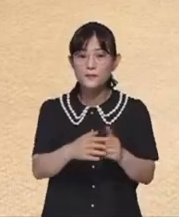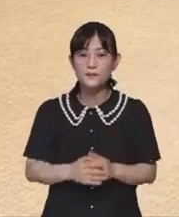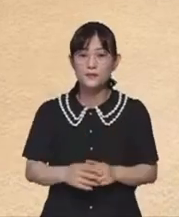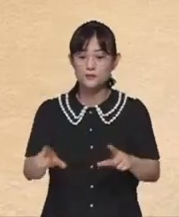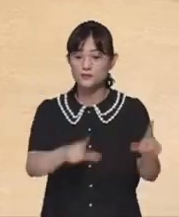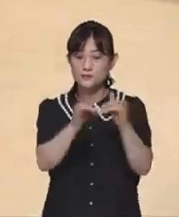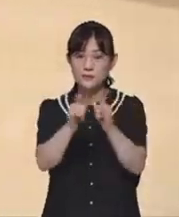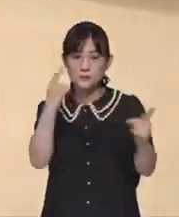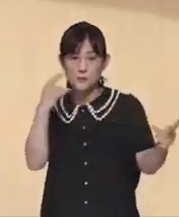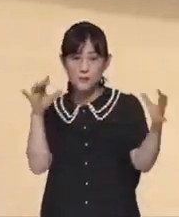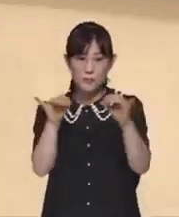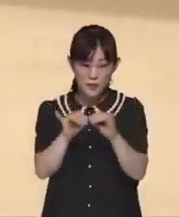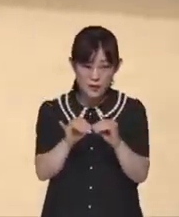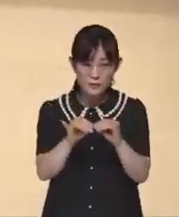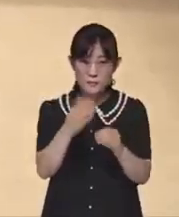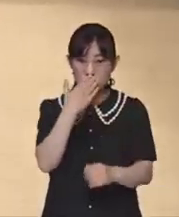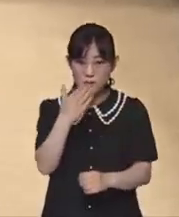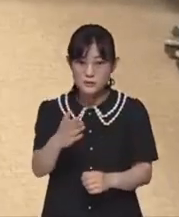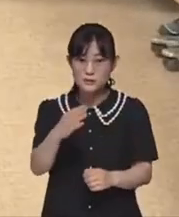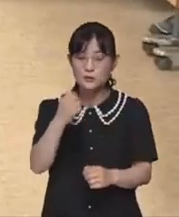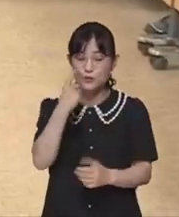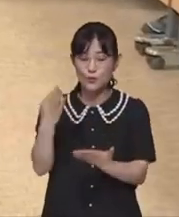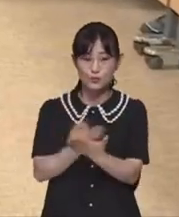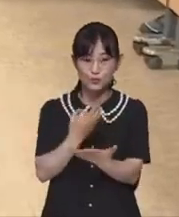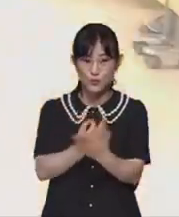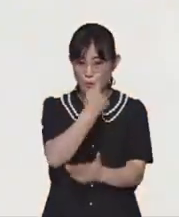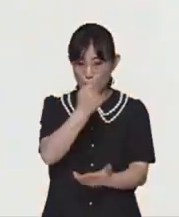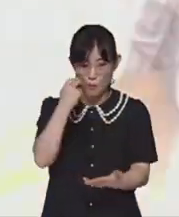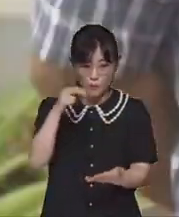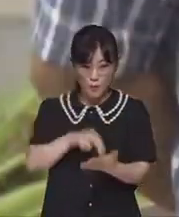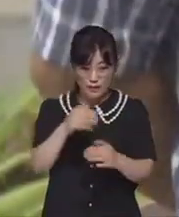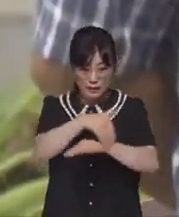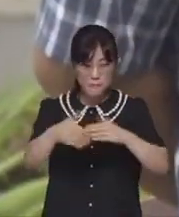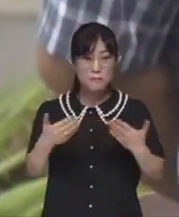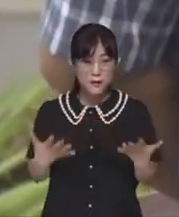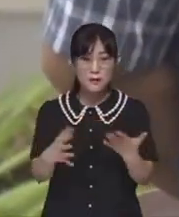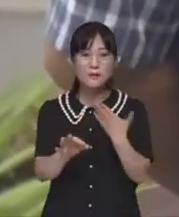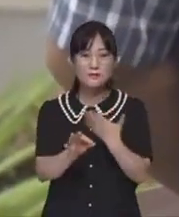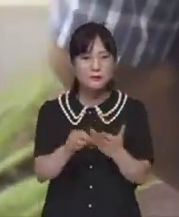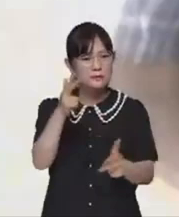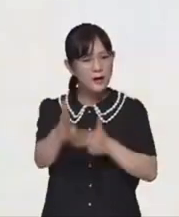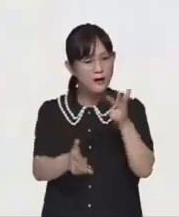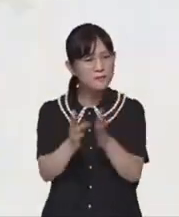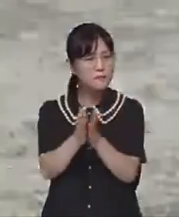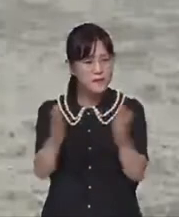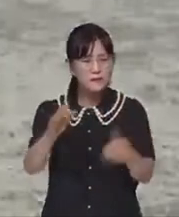주민 동의를 이끌어낼 수 있는 소득 보전 방안이 마련되지 않은 한 사업의